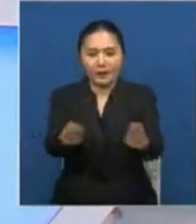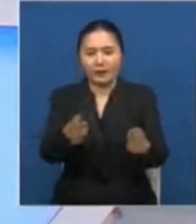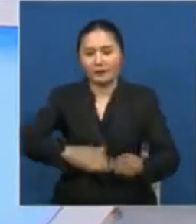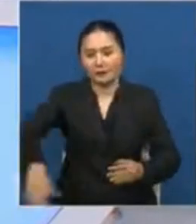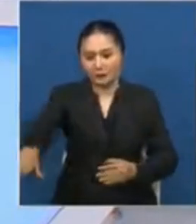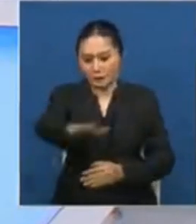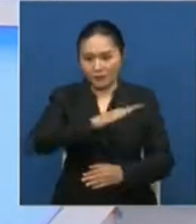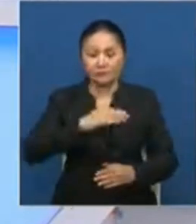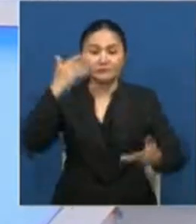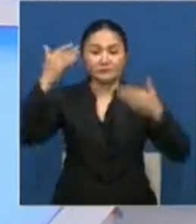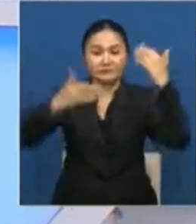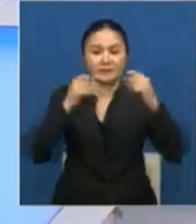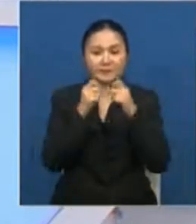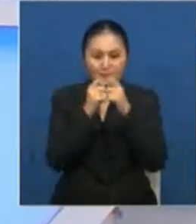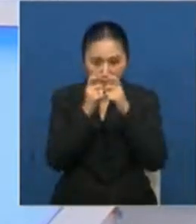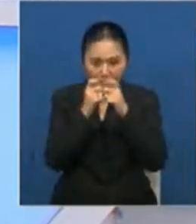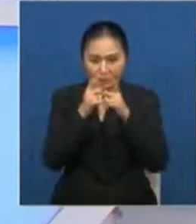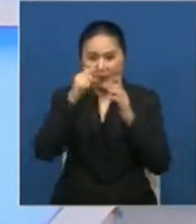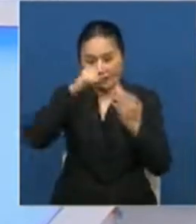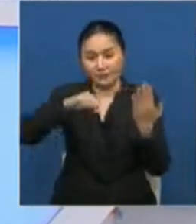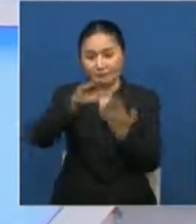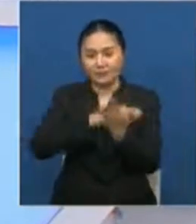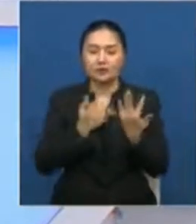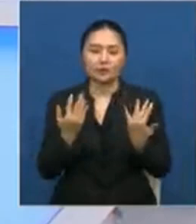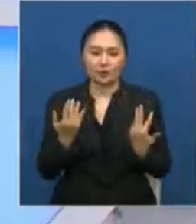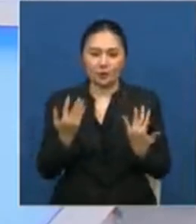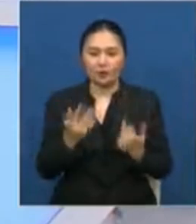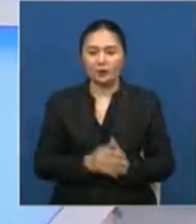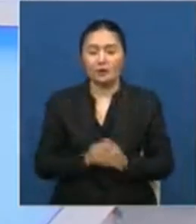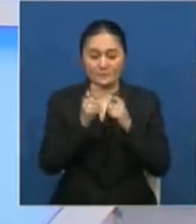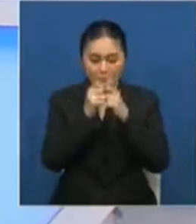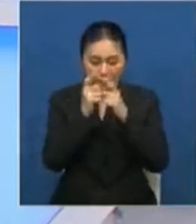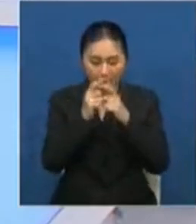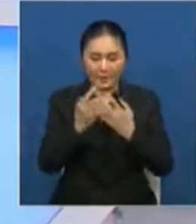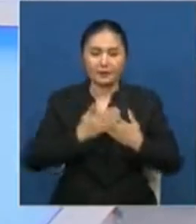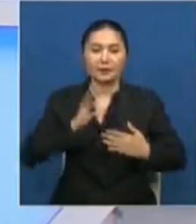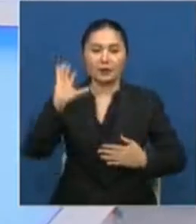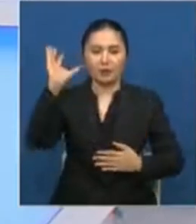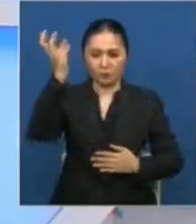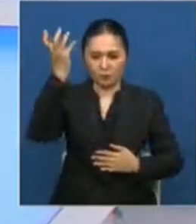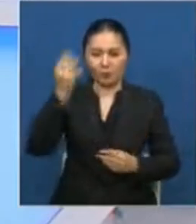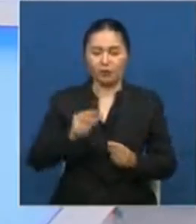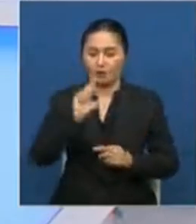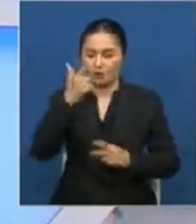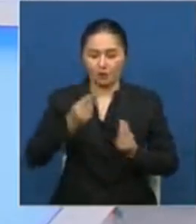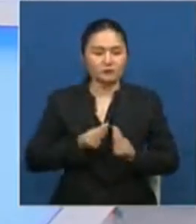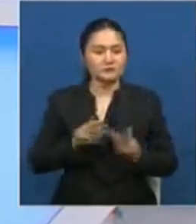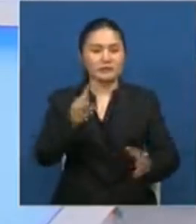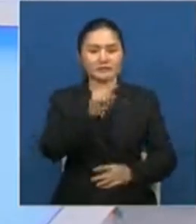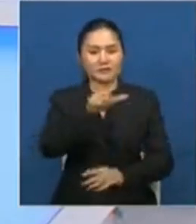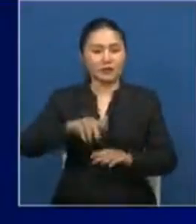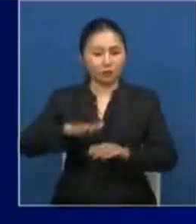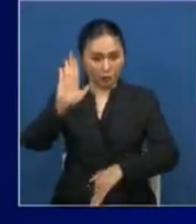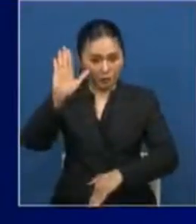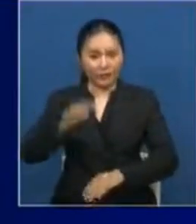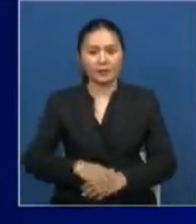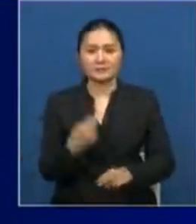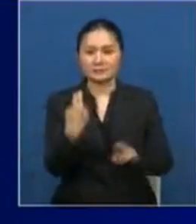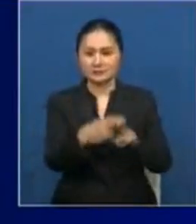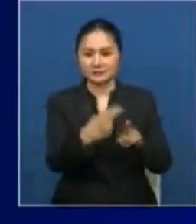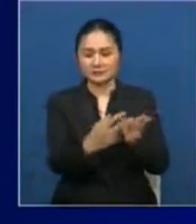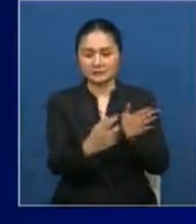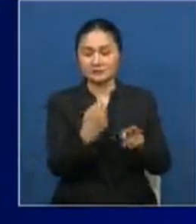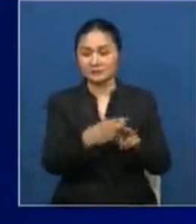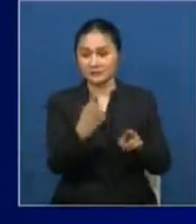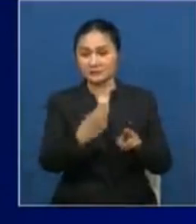แล้วกับแคมเปญจากมาม่าที่คนทั้งประเทศรอคอยค่ะมาม่ารักโลกเป็นกองแจกทองเป็นล้านเพียงแค่เขียนชื่อนาม